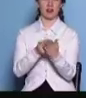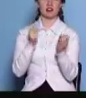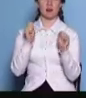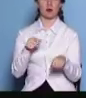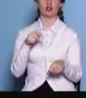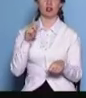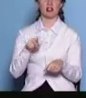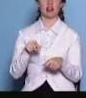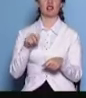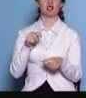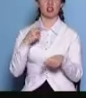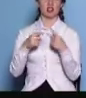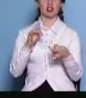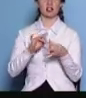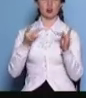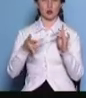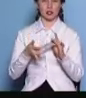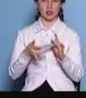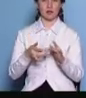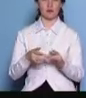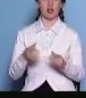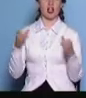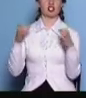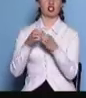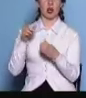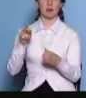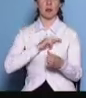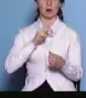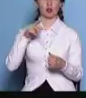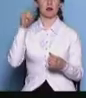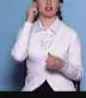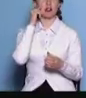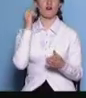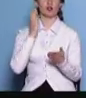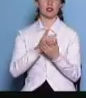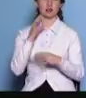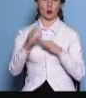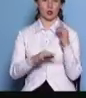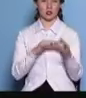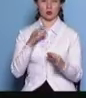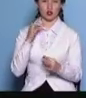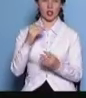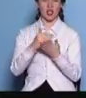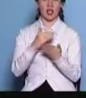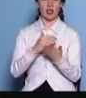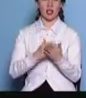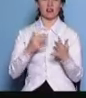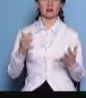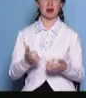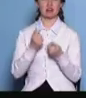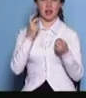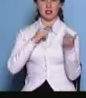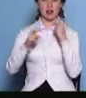на страничках главы в соцсетях. Оперативный штаб работает. Номера телефонов горячей линии круглосуточные. По графику поисково-спасательная